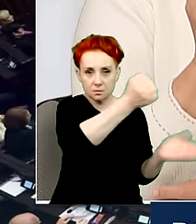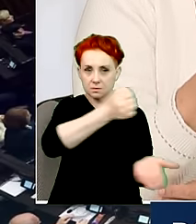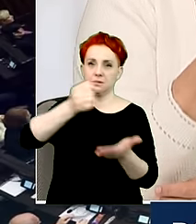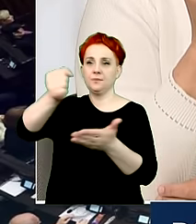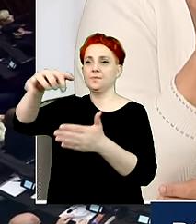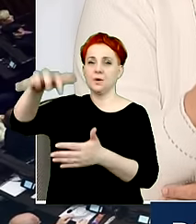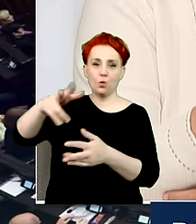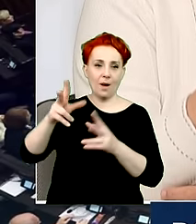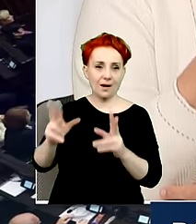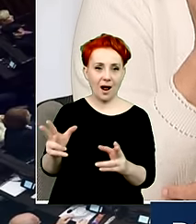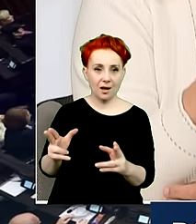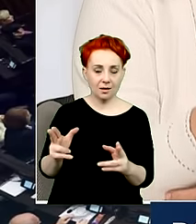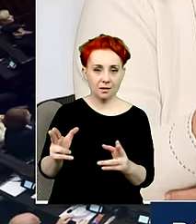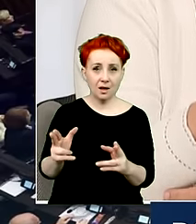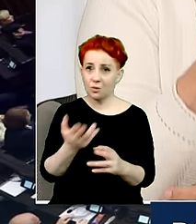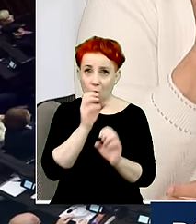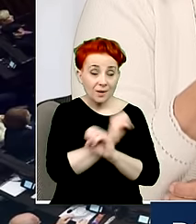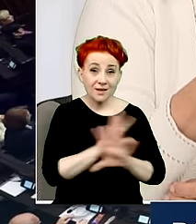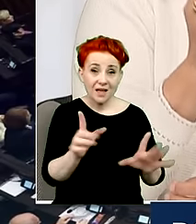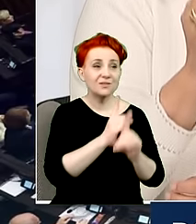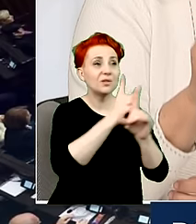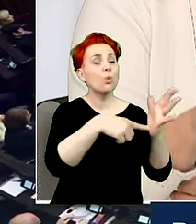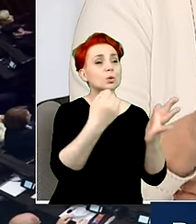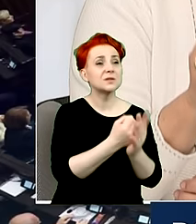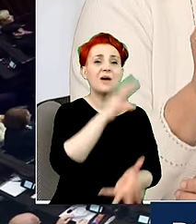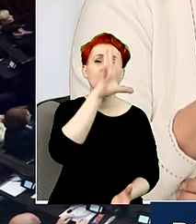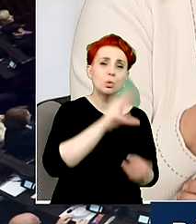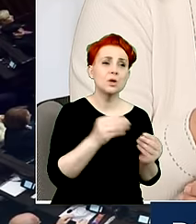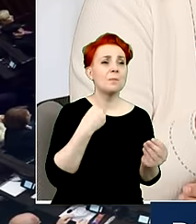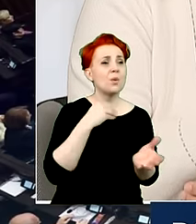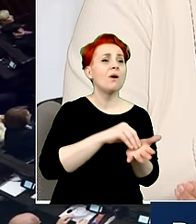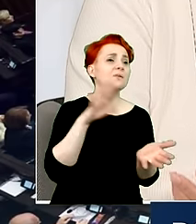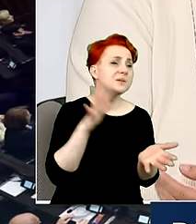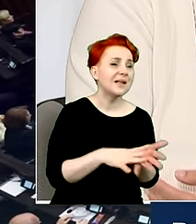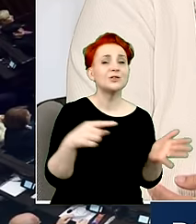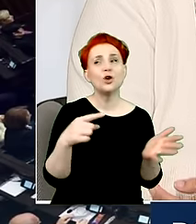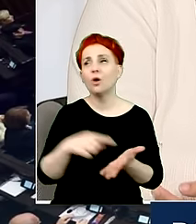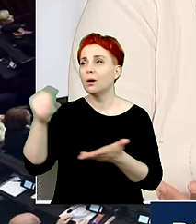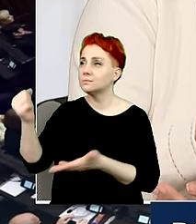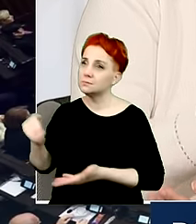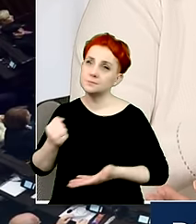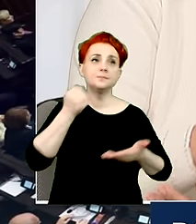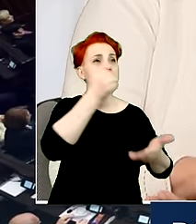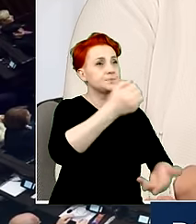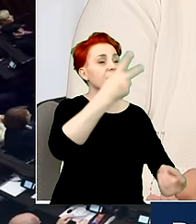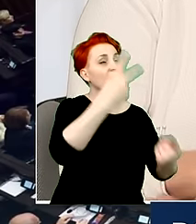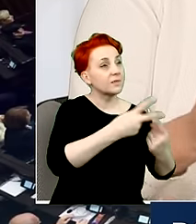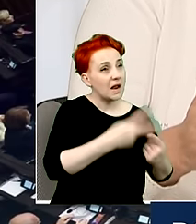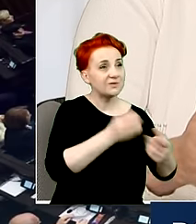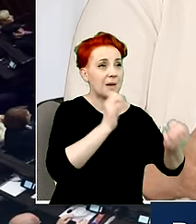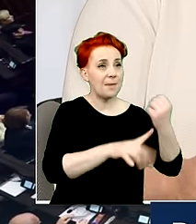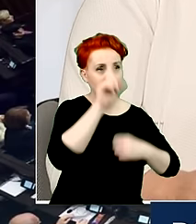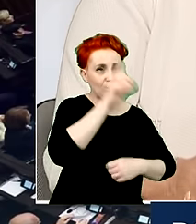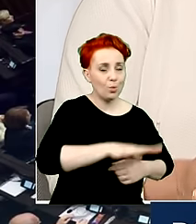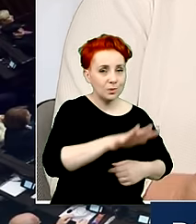chociaż to było w sposób jawny, bo w ustawie budżetowej wyraźnie było wskazane, że te środki pójdą na telewizję, na media publiczne. W